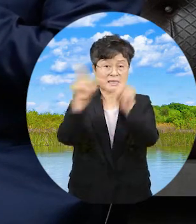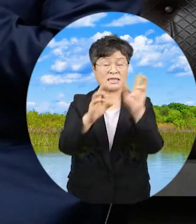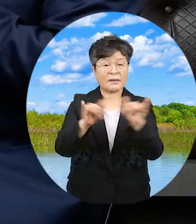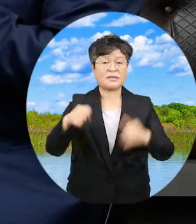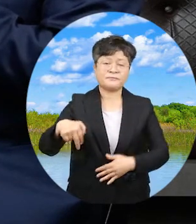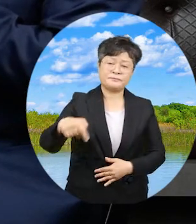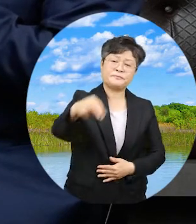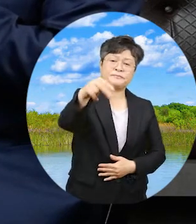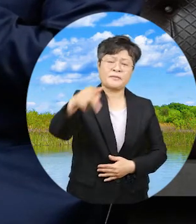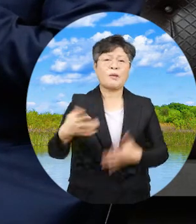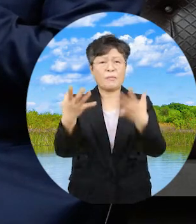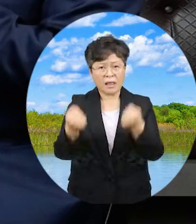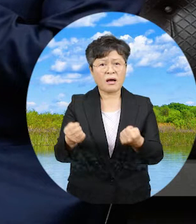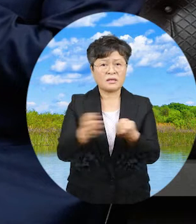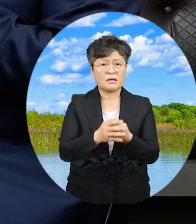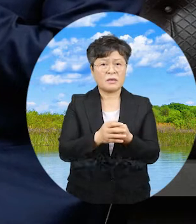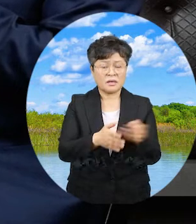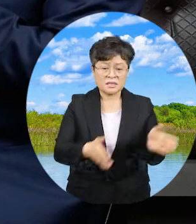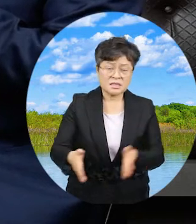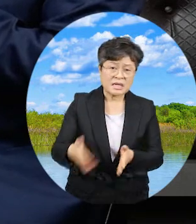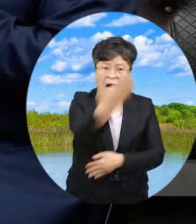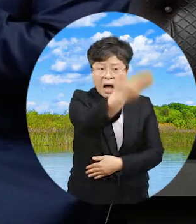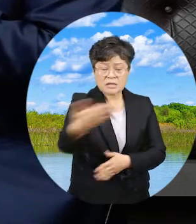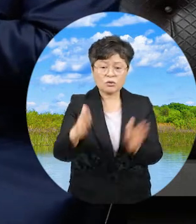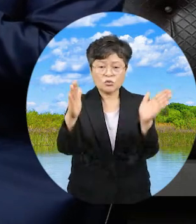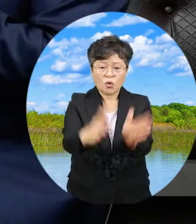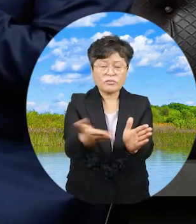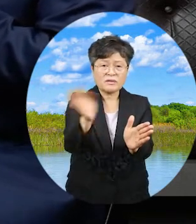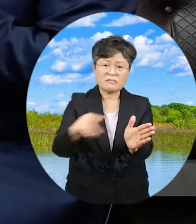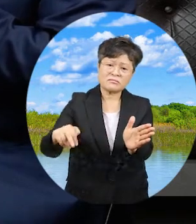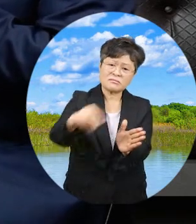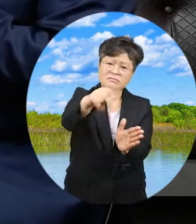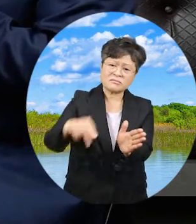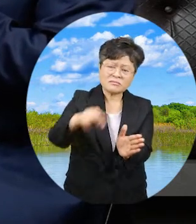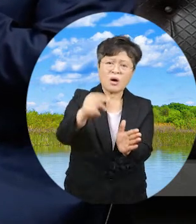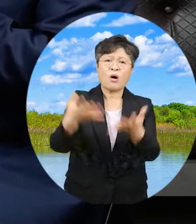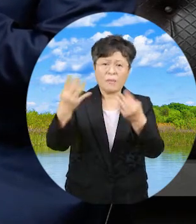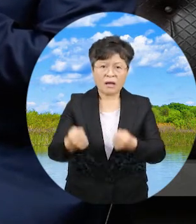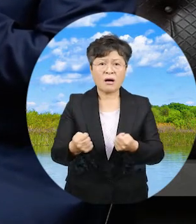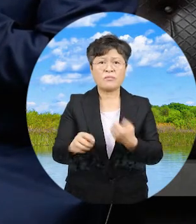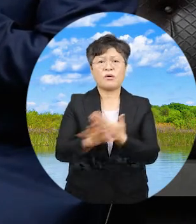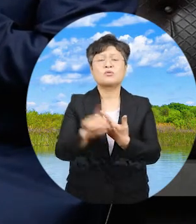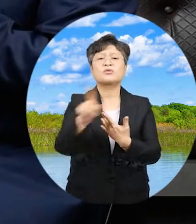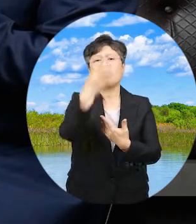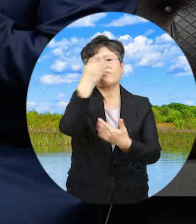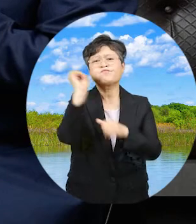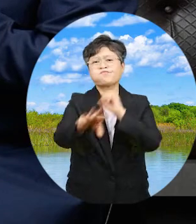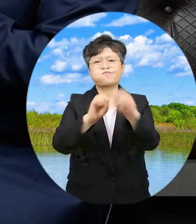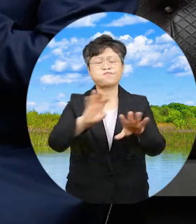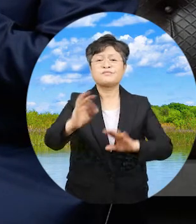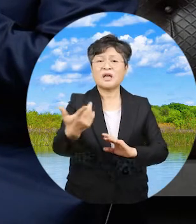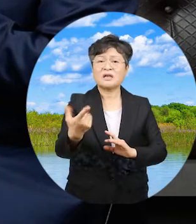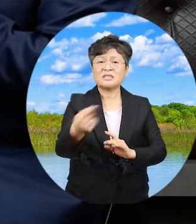네. 그다음에 새우 같은 것도 굉장히 많았습니다. 아, 민물새우. 민물새우죠. 예. 크진 않더라도 큰 것도 있고 작은 것도 있었는데. 네. 그래서 옛날 사람들